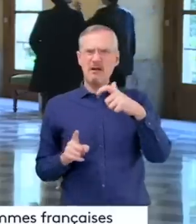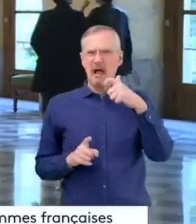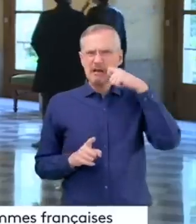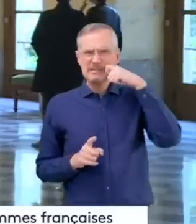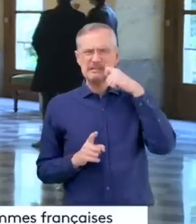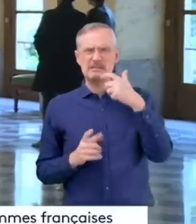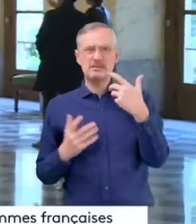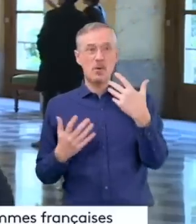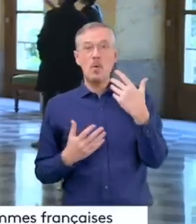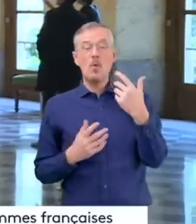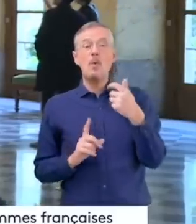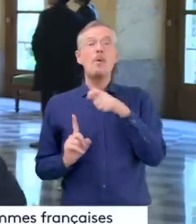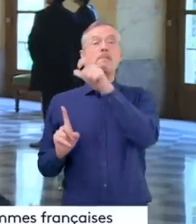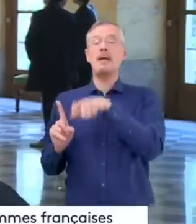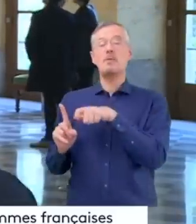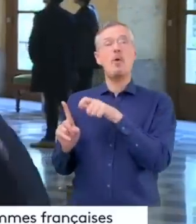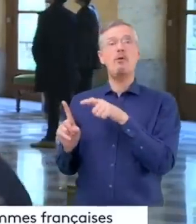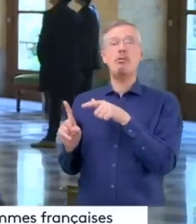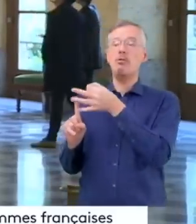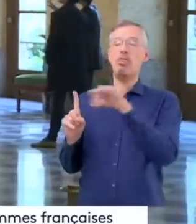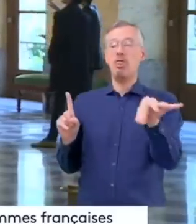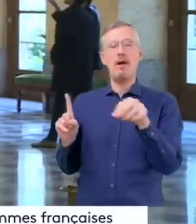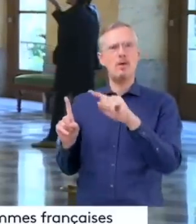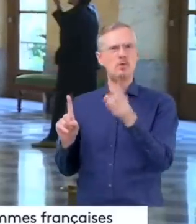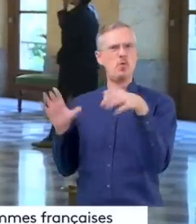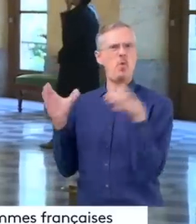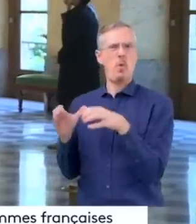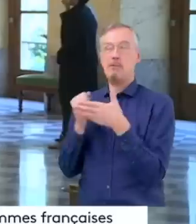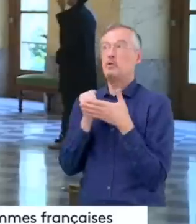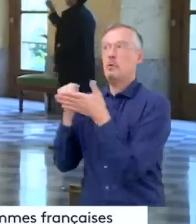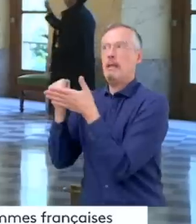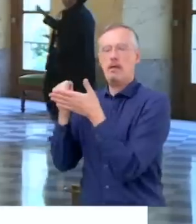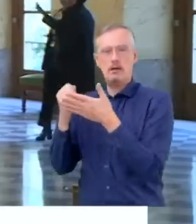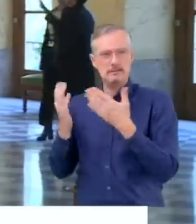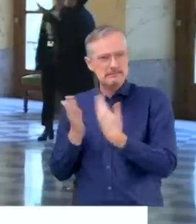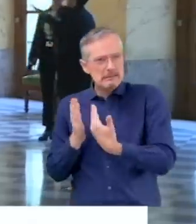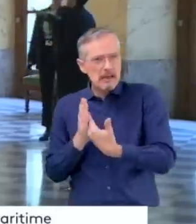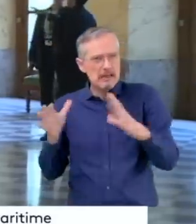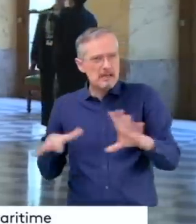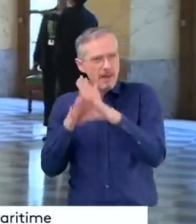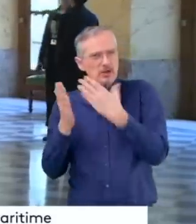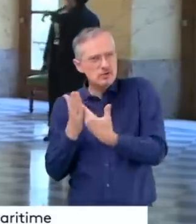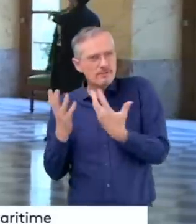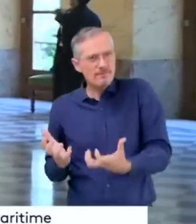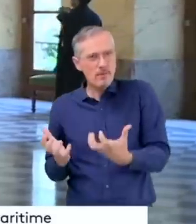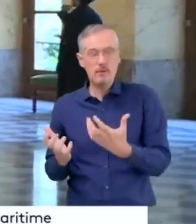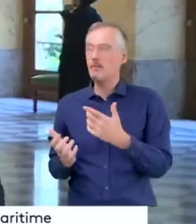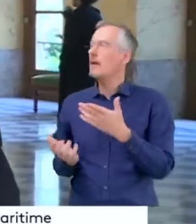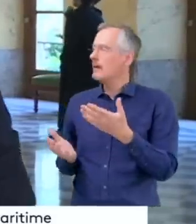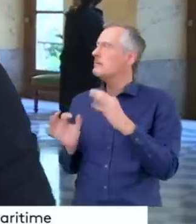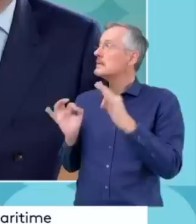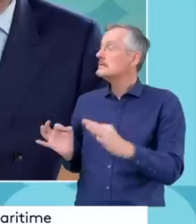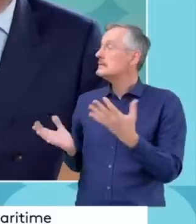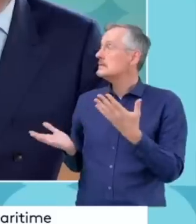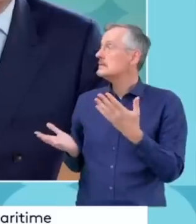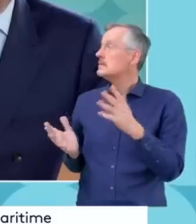député raciste collectivement en bloc? Ils ont fait bloc autour de ce député. Quel signal ils envoient à ces enfants qui étaient venus voir Carlos? Justement, quel signal ils envoient,